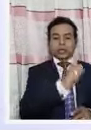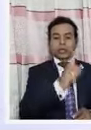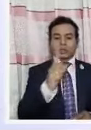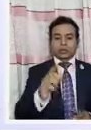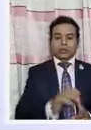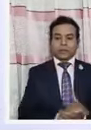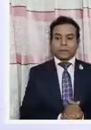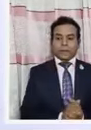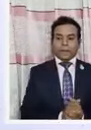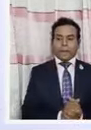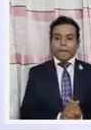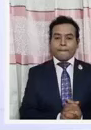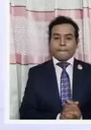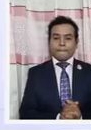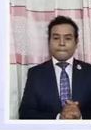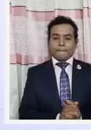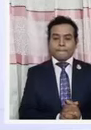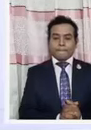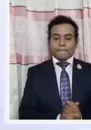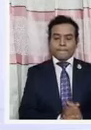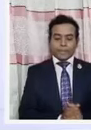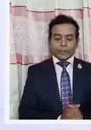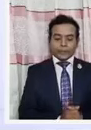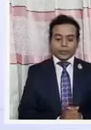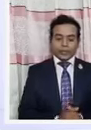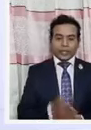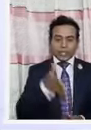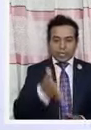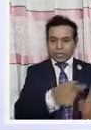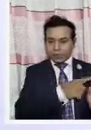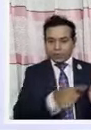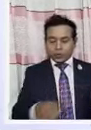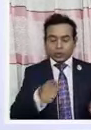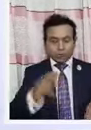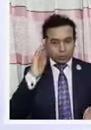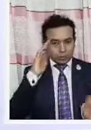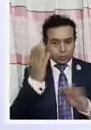81 থেকে 90 এবং 90 থেকে 100 বছরের একজন একজন করে।